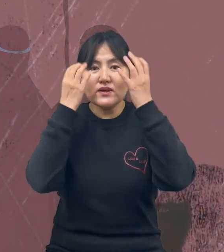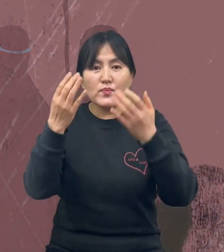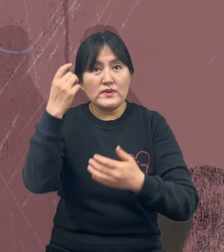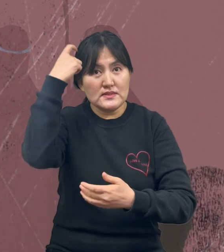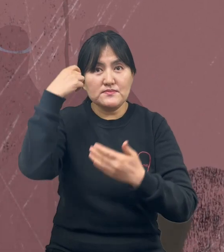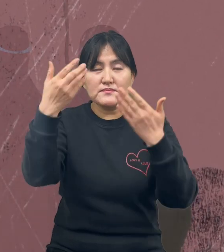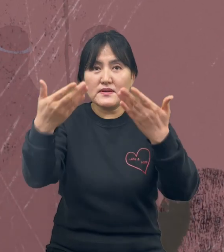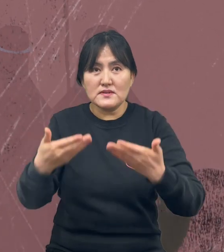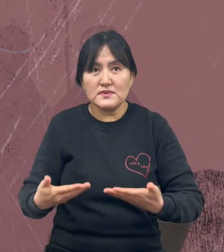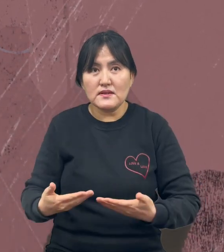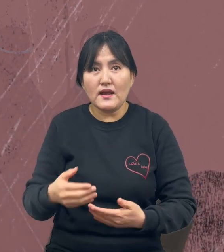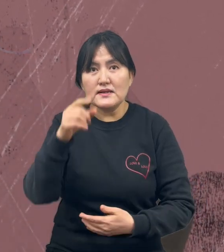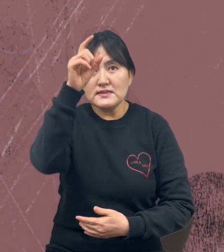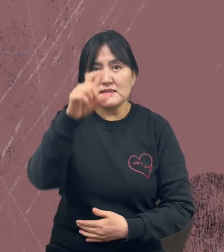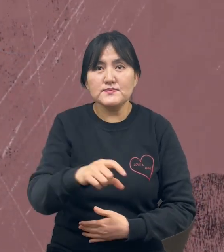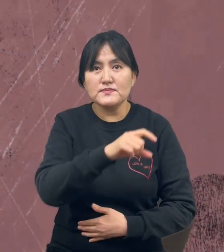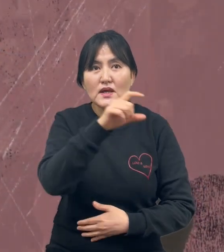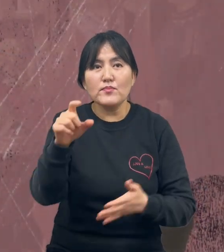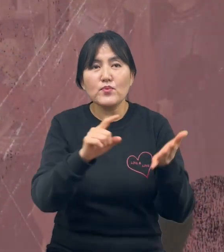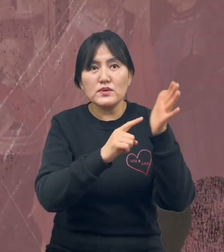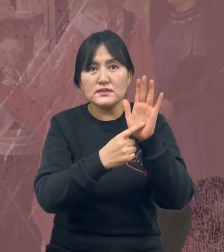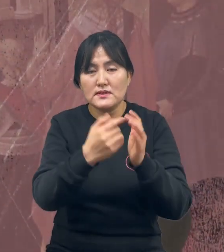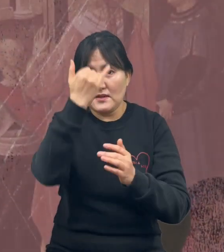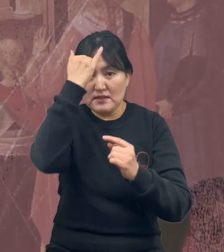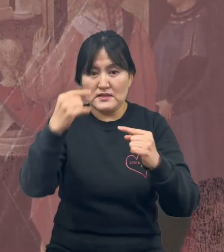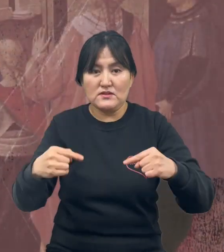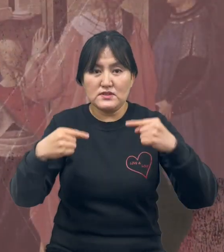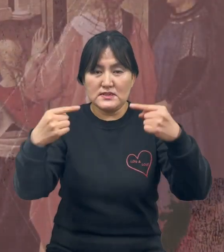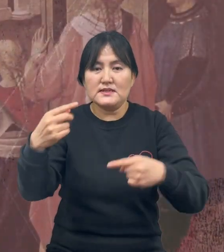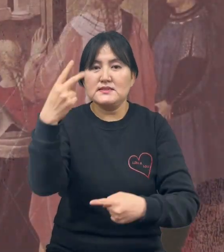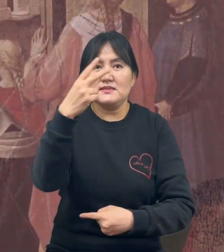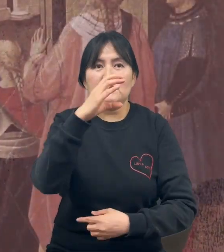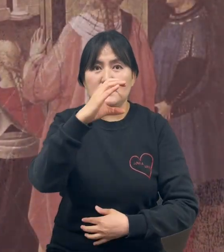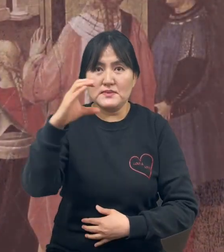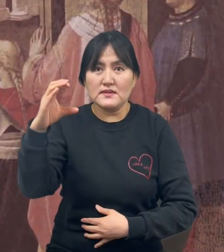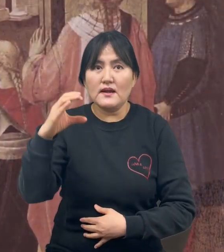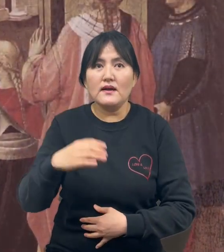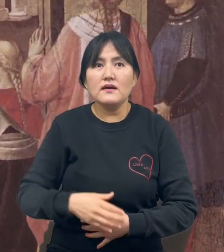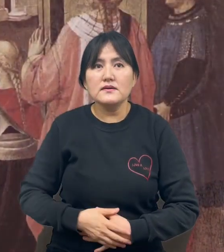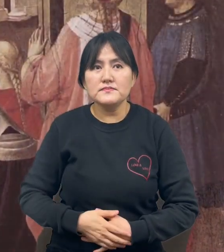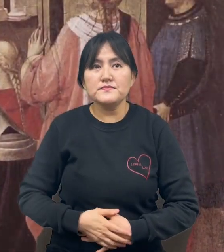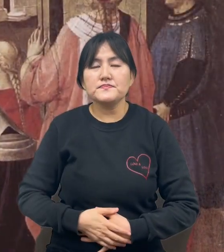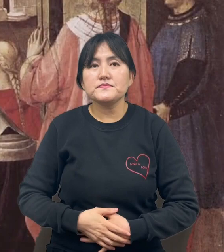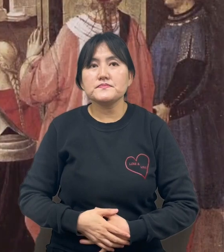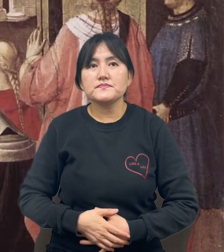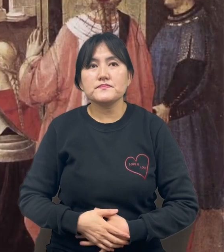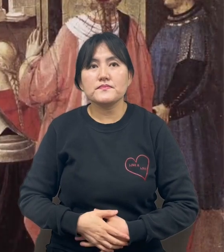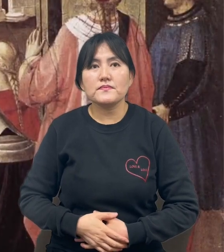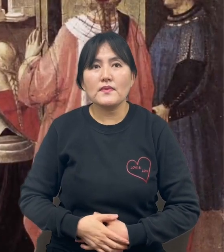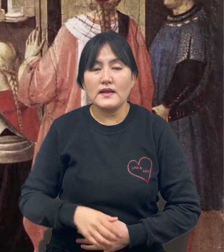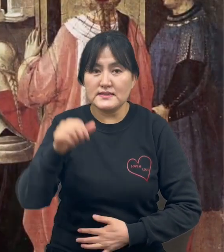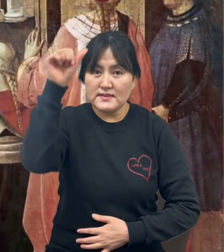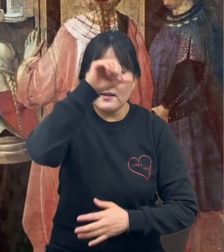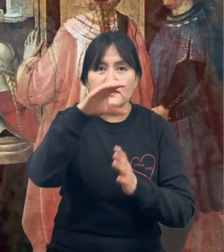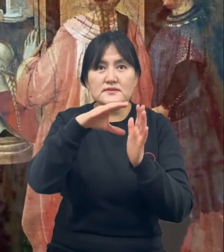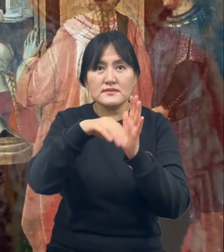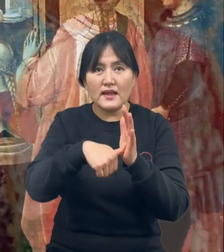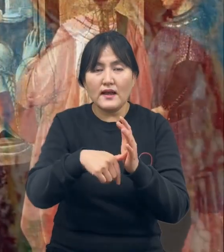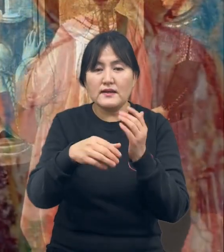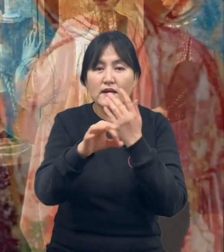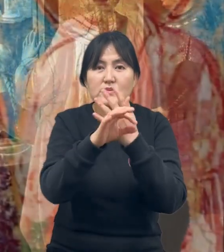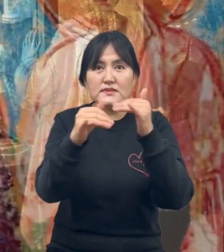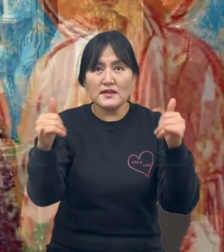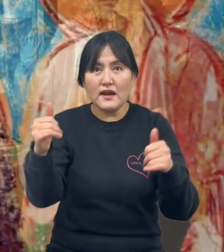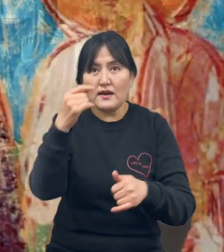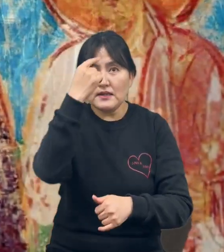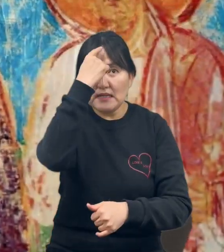새롭게 받아들였습니다. 이 십자가가 그리스도인의 표지로 예식에 들어온 것은 2세기경입니다. 세례